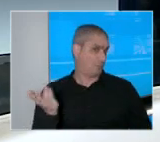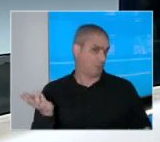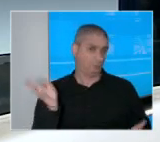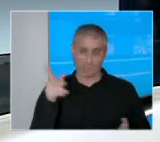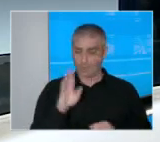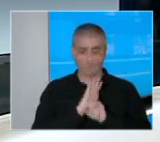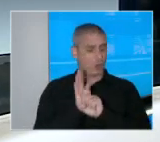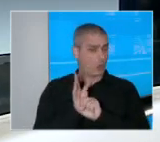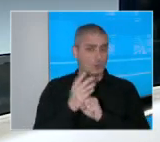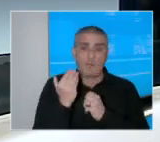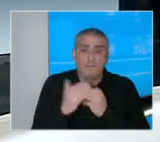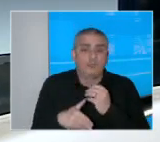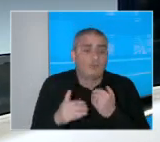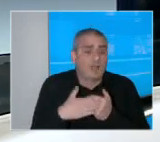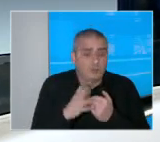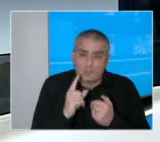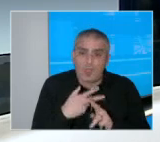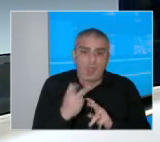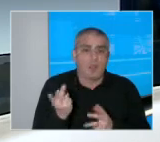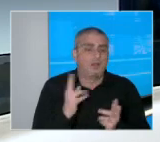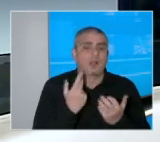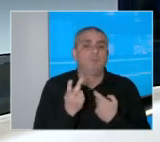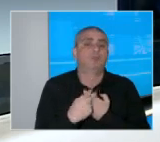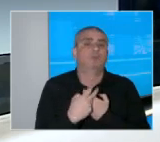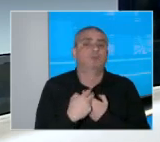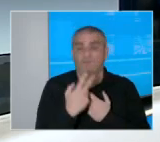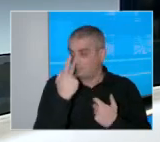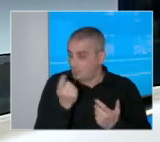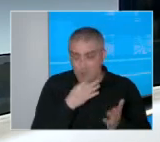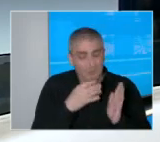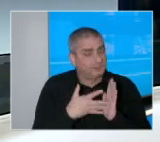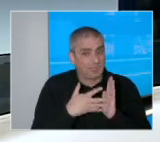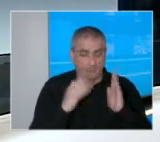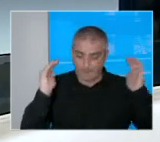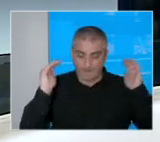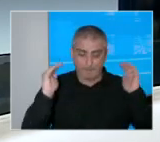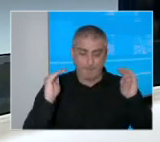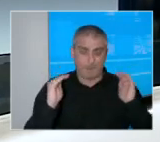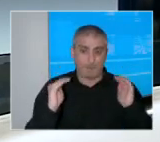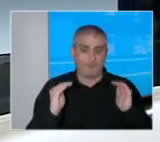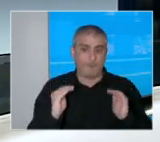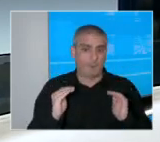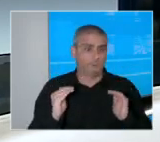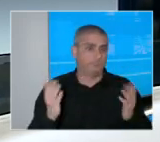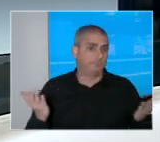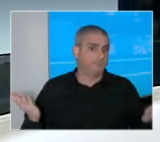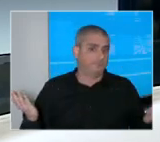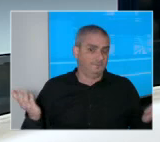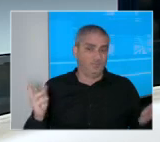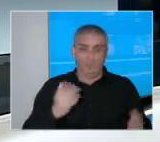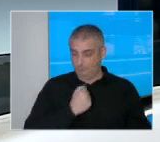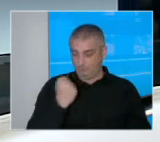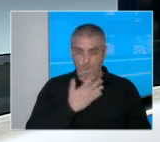גם בקורונה, כי בסוף בכל חתונה יש לו רק מניין משתתפים. אתה רואה שבסקרים הוא פוחת והולך, ובעצם